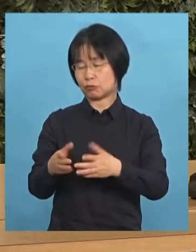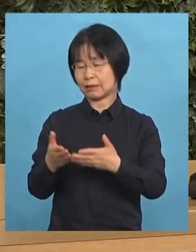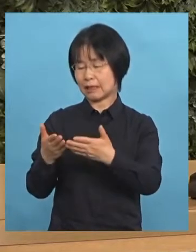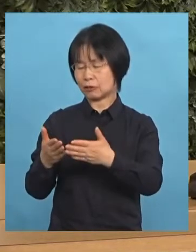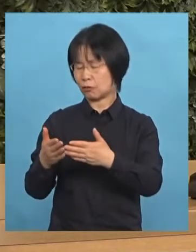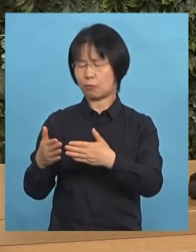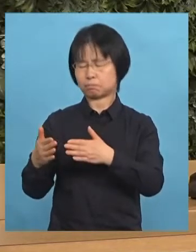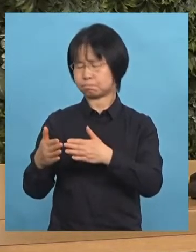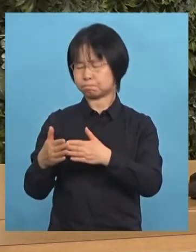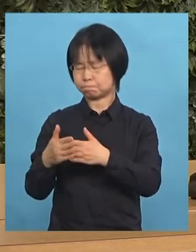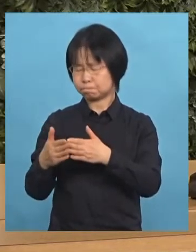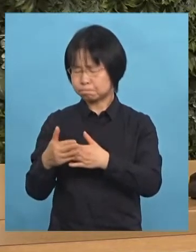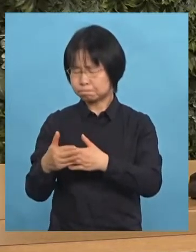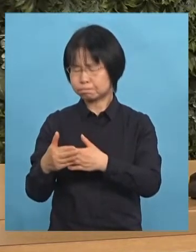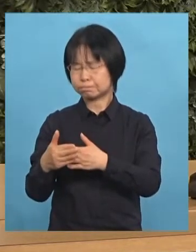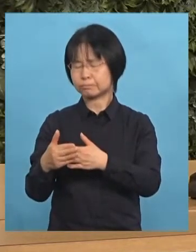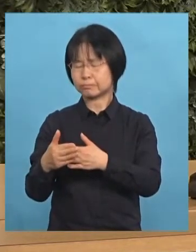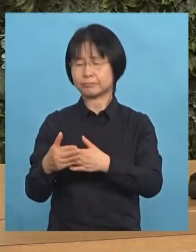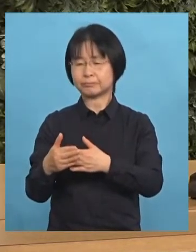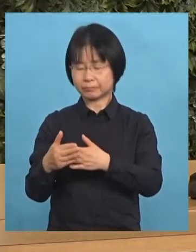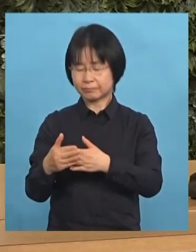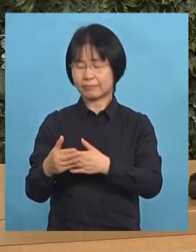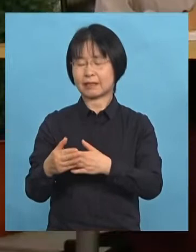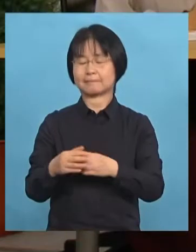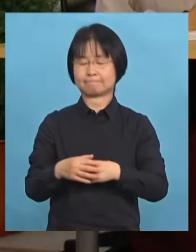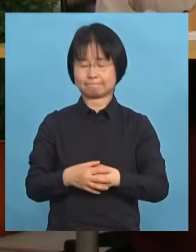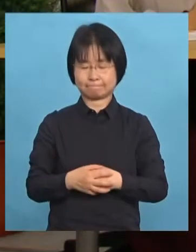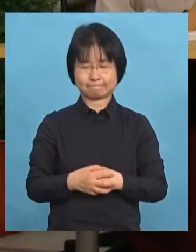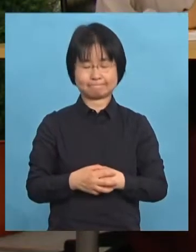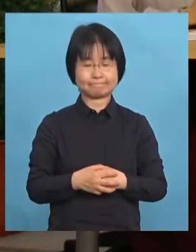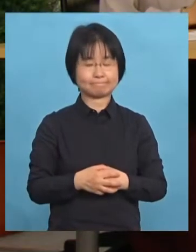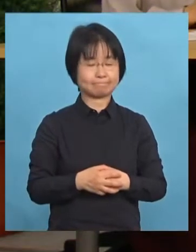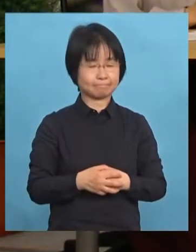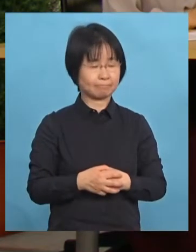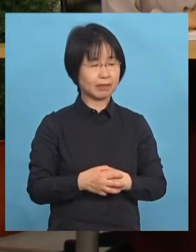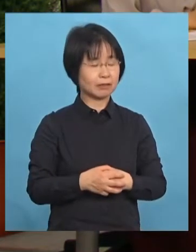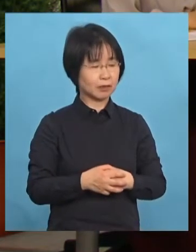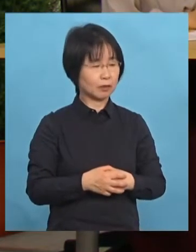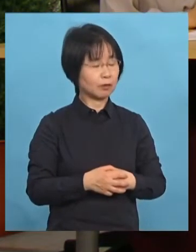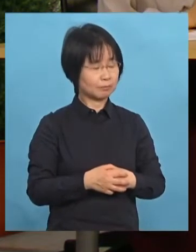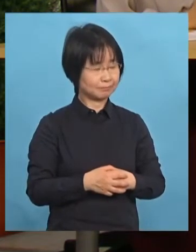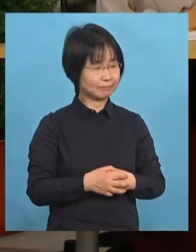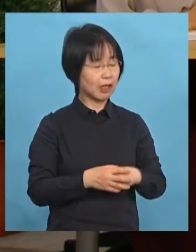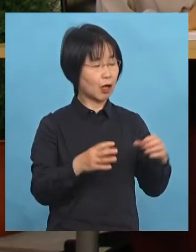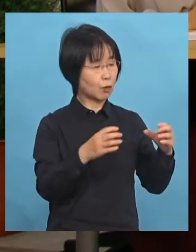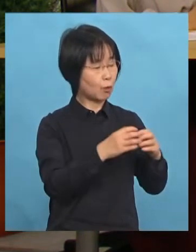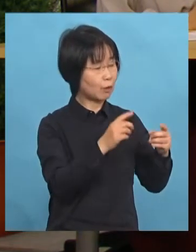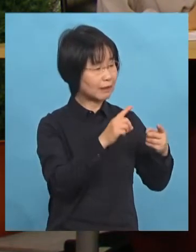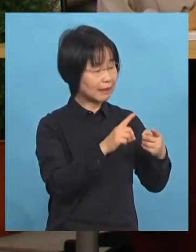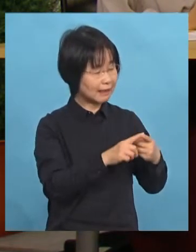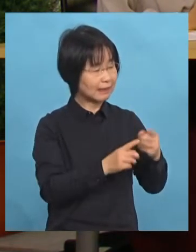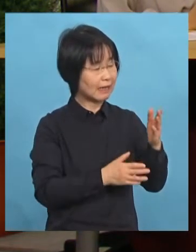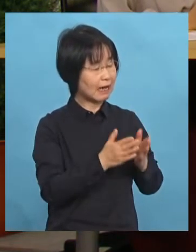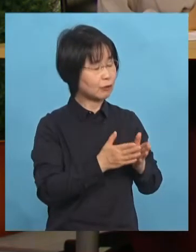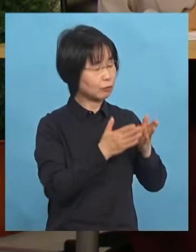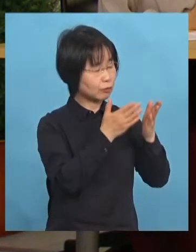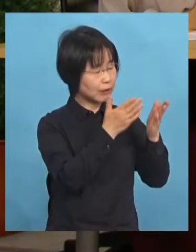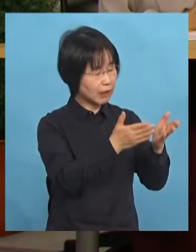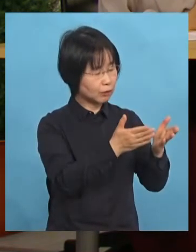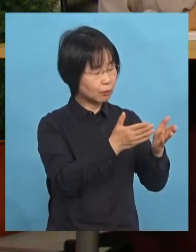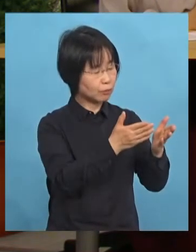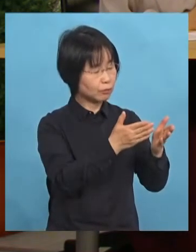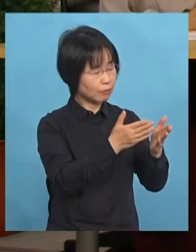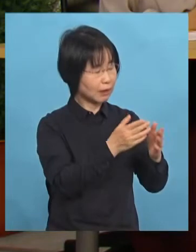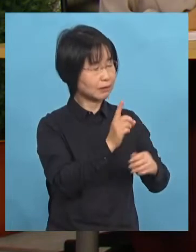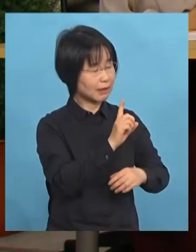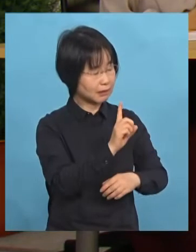り制限したりすることを言います。 なるほど、分かりました。ではもう一つ、合理的配慮の提供とは